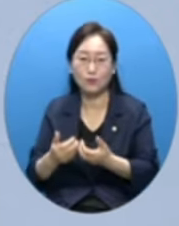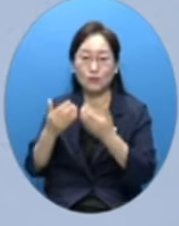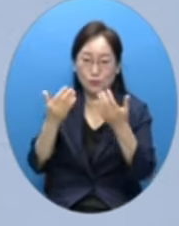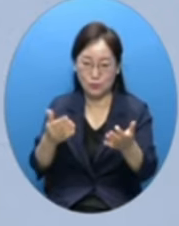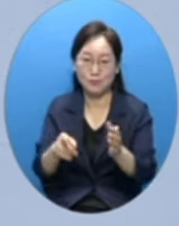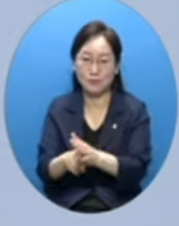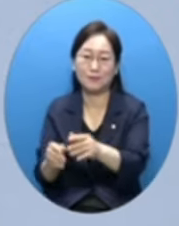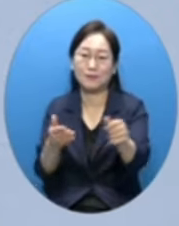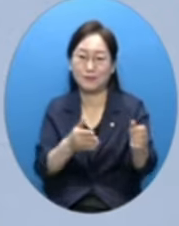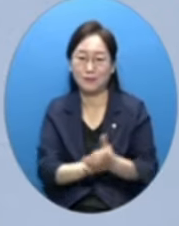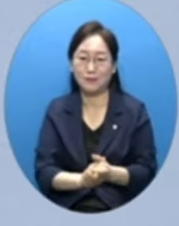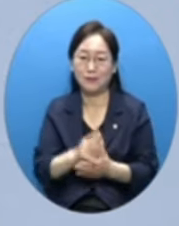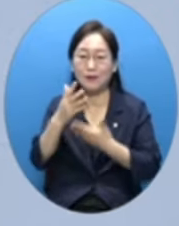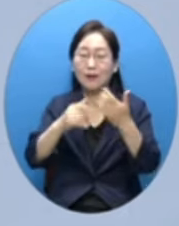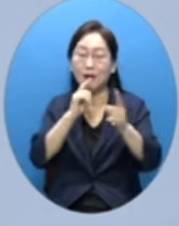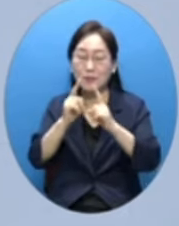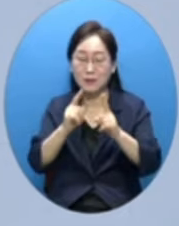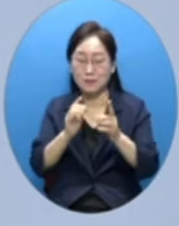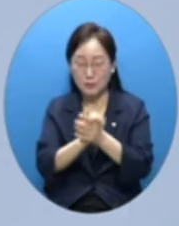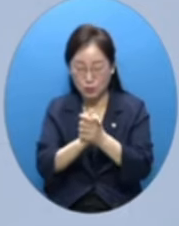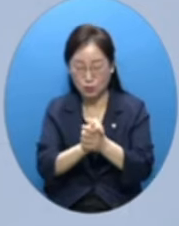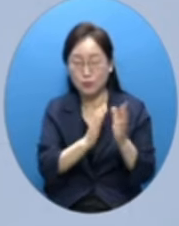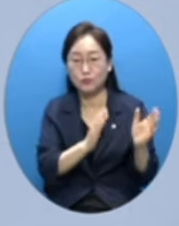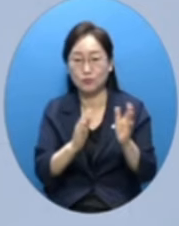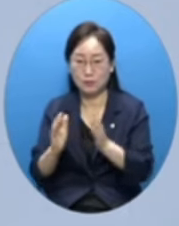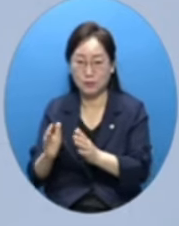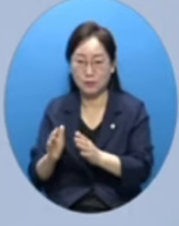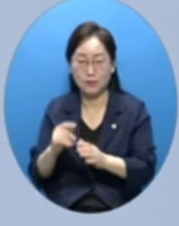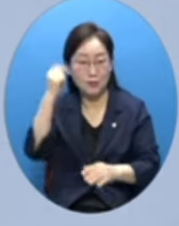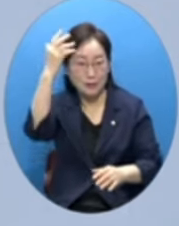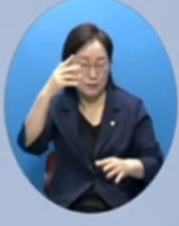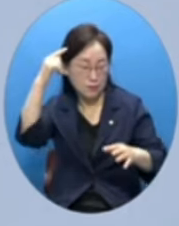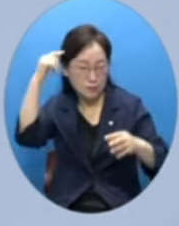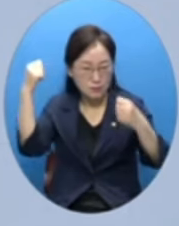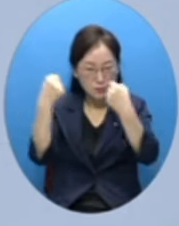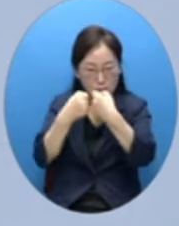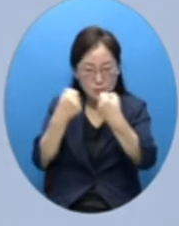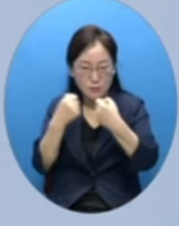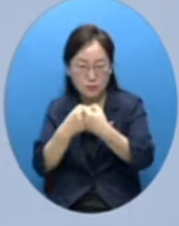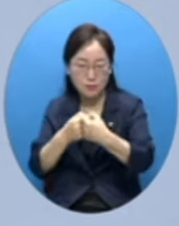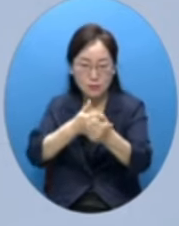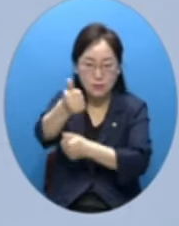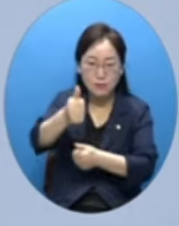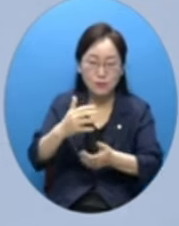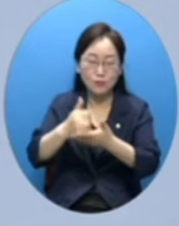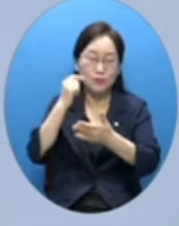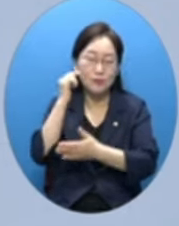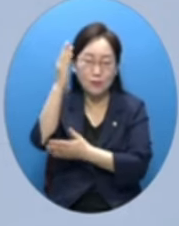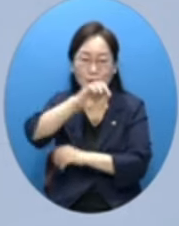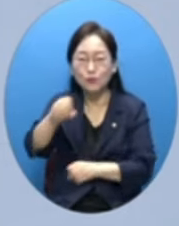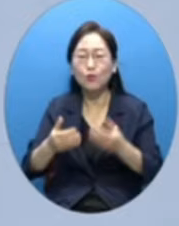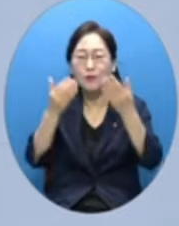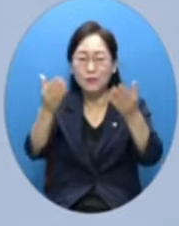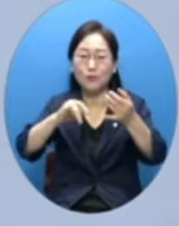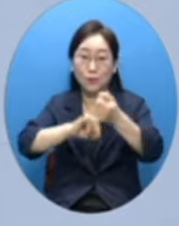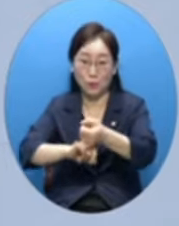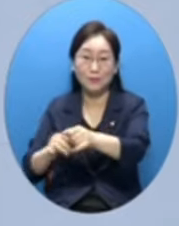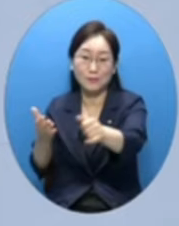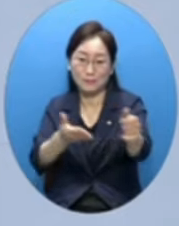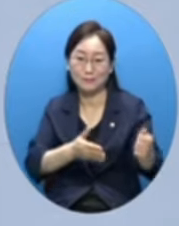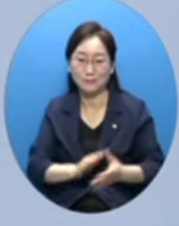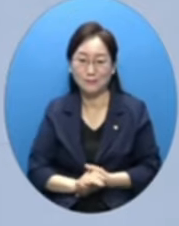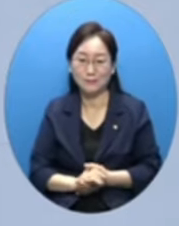것입니다 말씀과 기도로 무장하고 우리가 영 전쟁에서 승리하며 주님께리는 주님의 가 되야 할